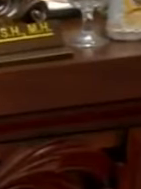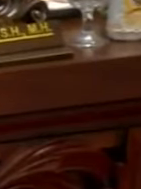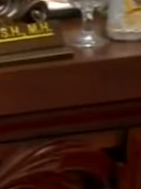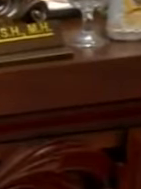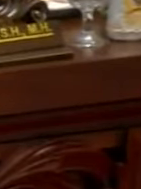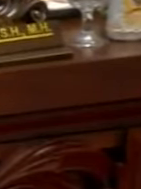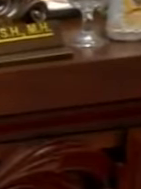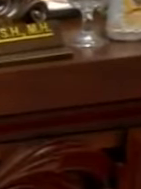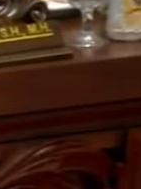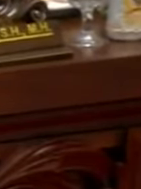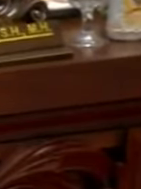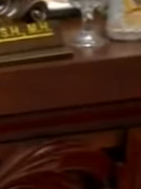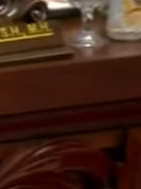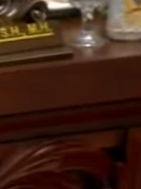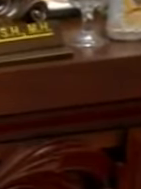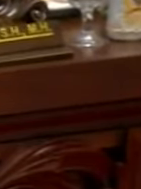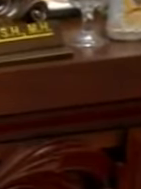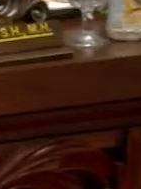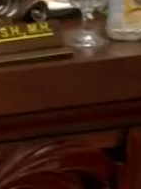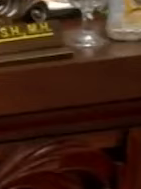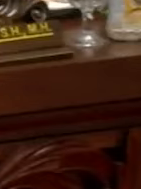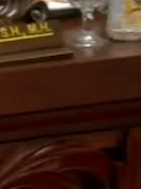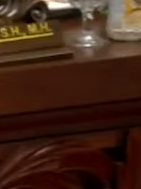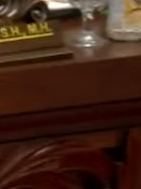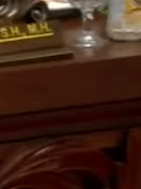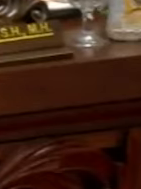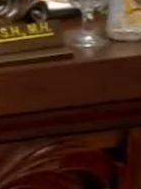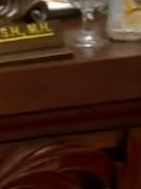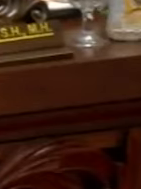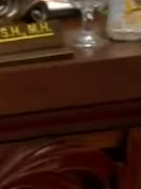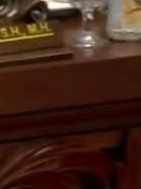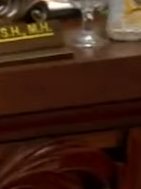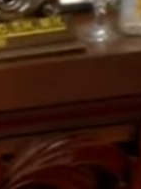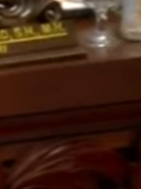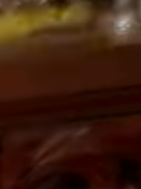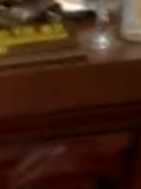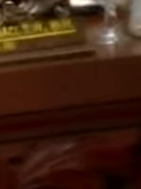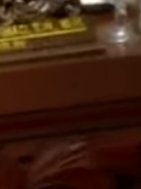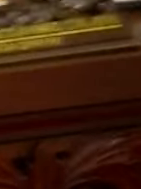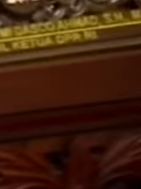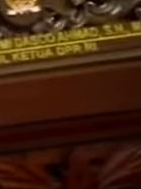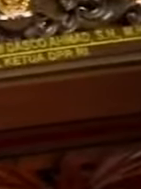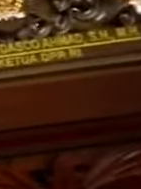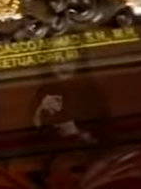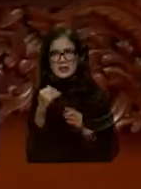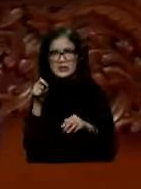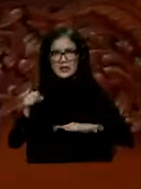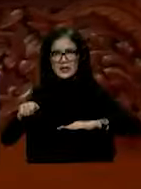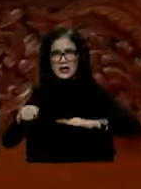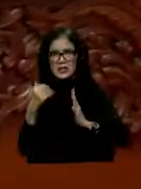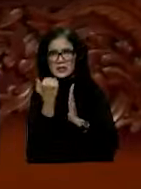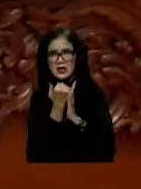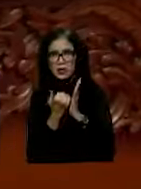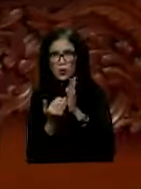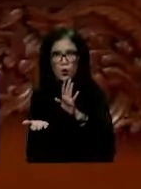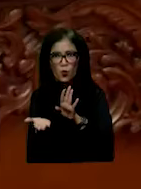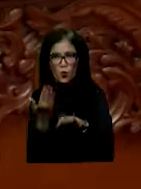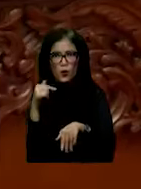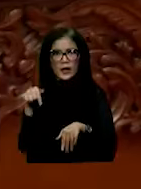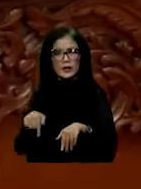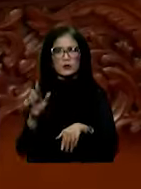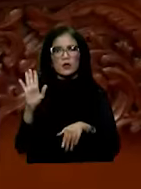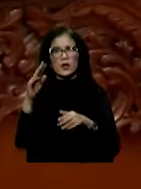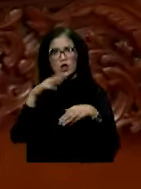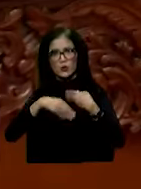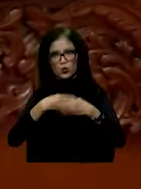wakil ketua DPR fraksi Gerindra sufmidasko Ahmad mengatakan sidang akan dijadwalkan kembali sesuai prosedur tata